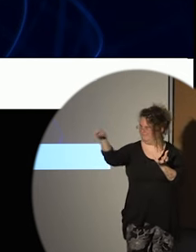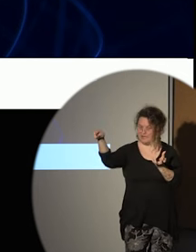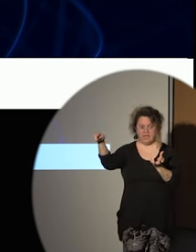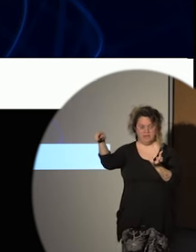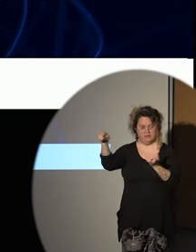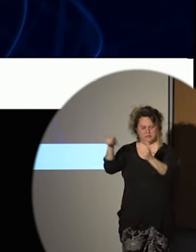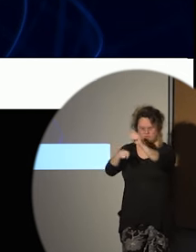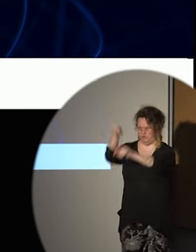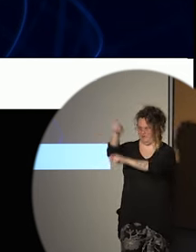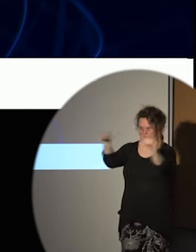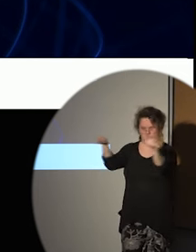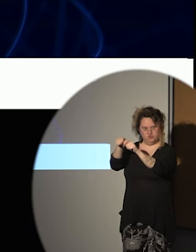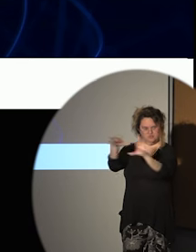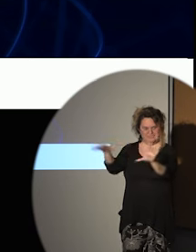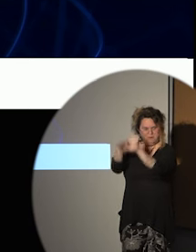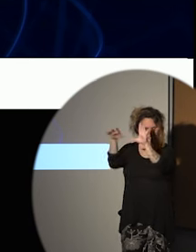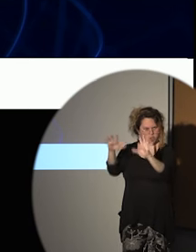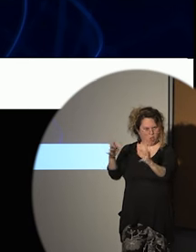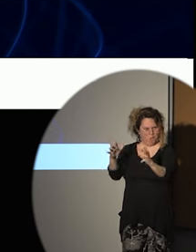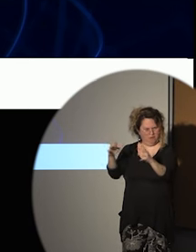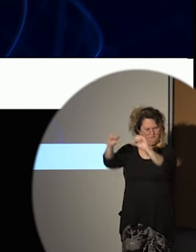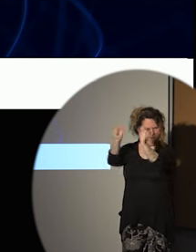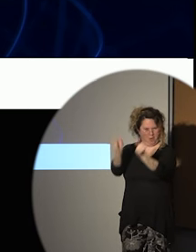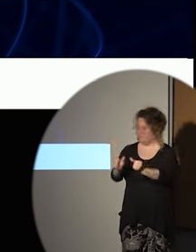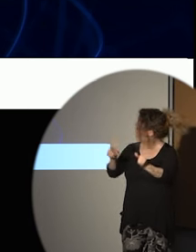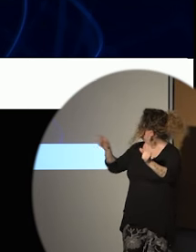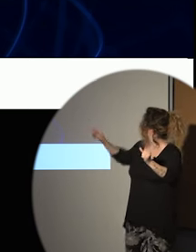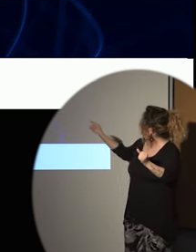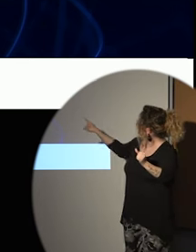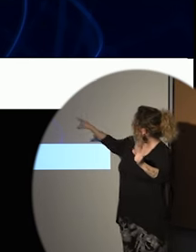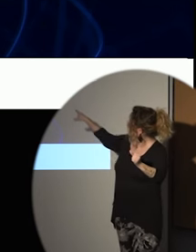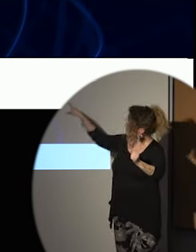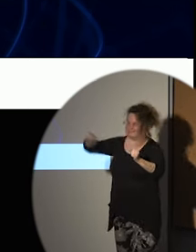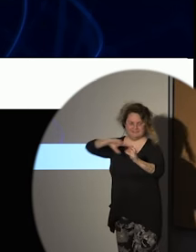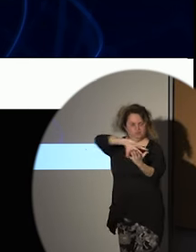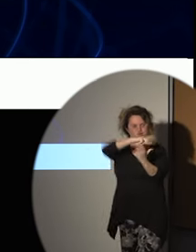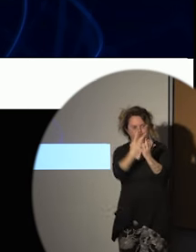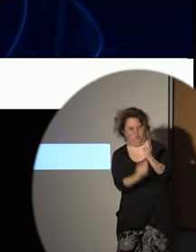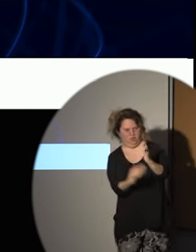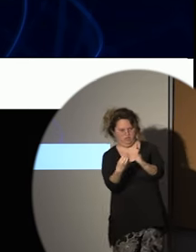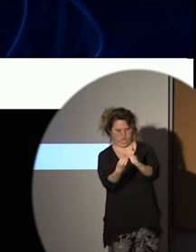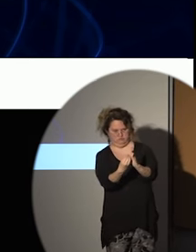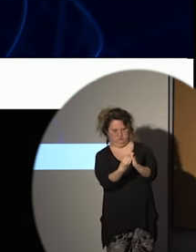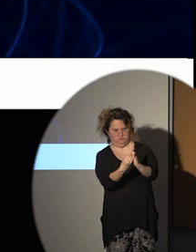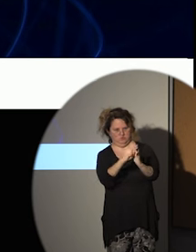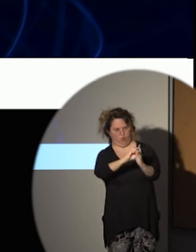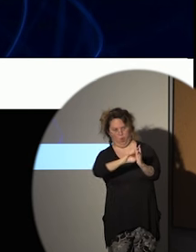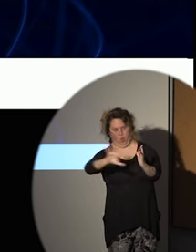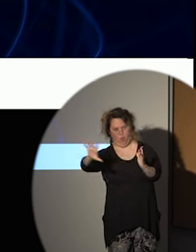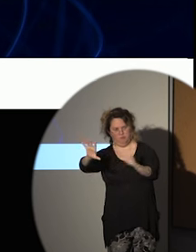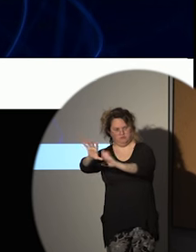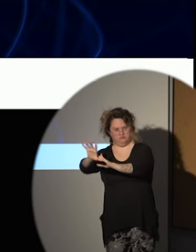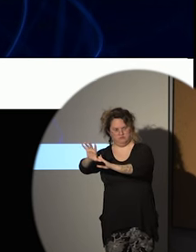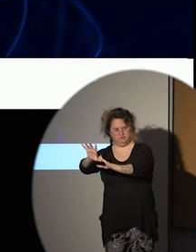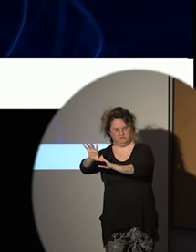de l'ombre du trou noir de notre galaxie. Et en fait, ce que vous voyez ici, c'est rien d'autre